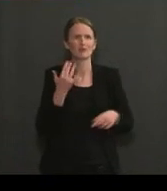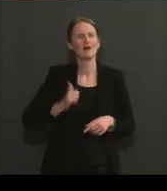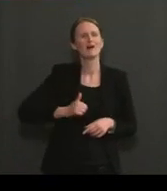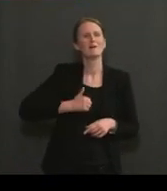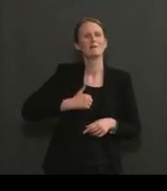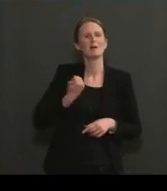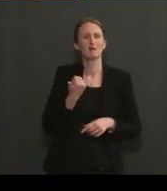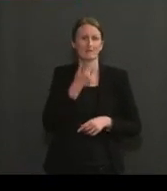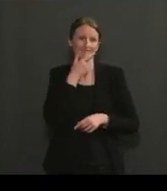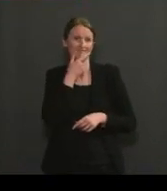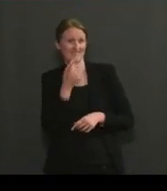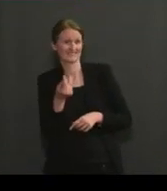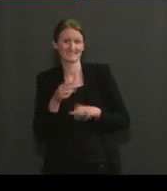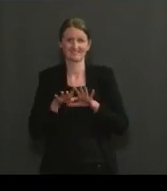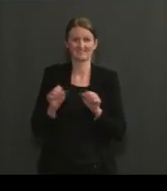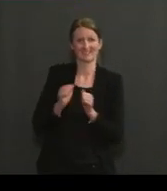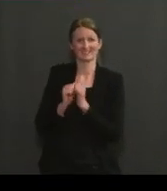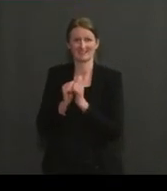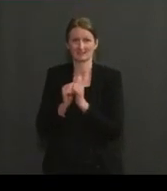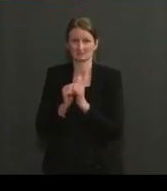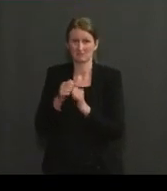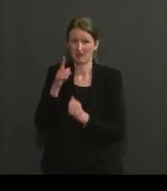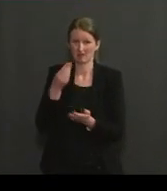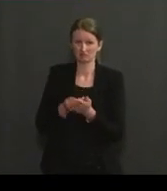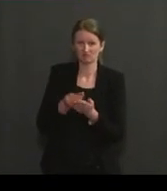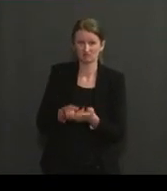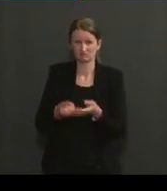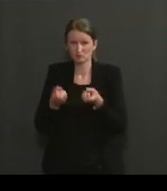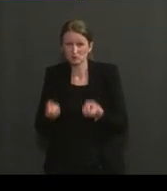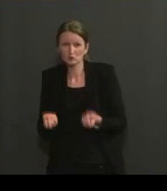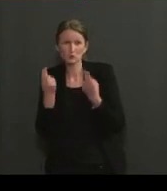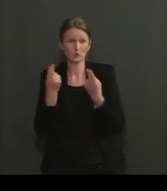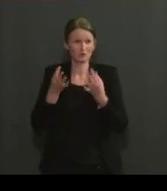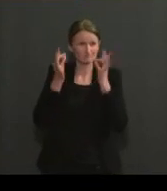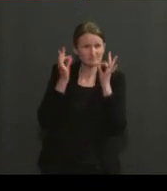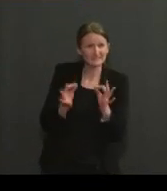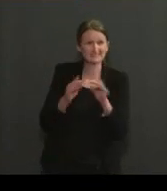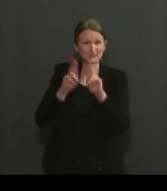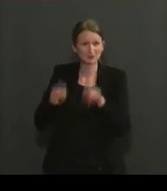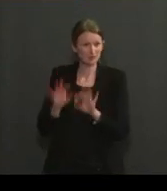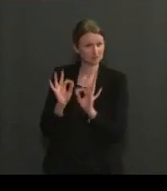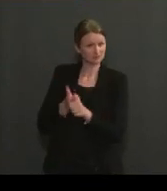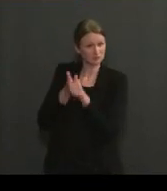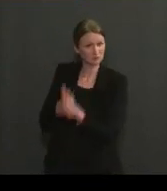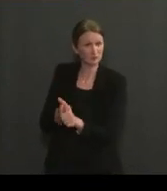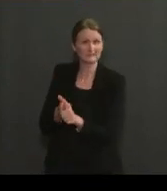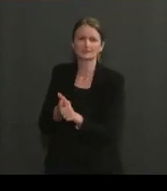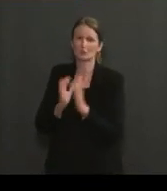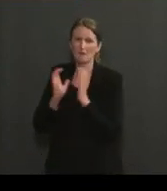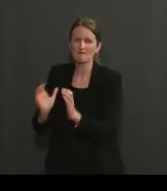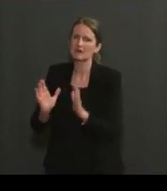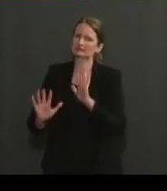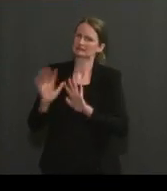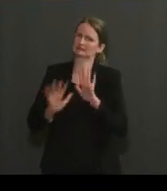globalement moins fiables et moins précis, moins sensibles qu'un test de laboratoire. Ces autotests peuvent